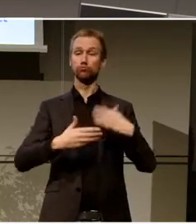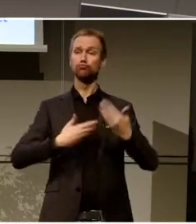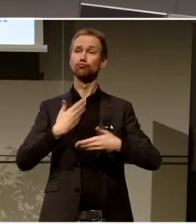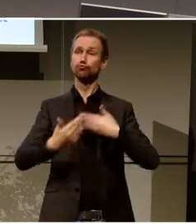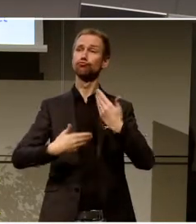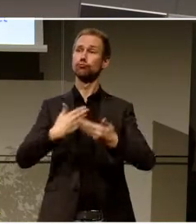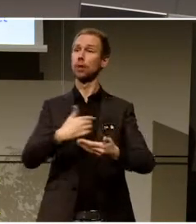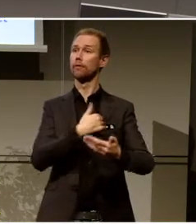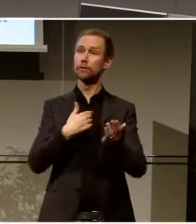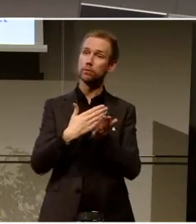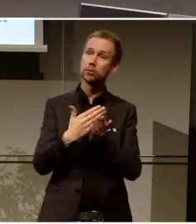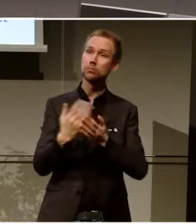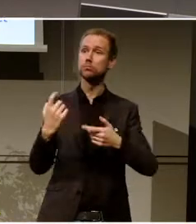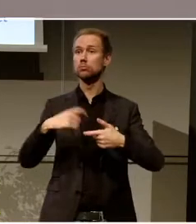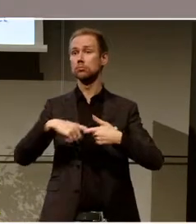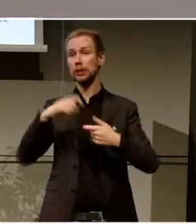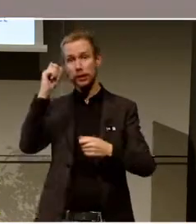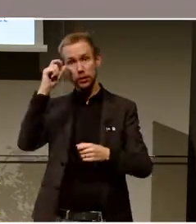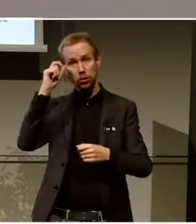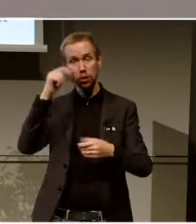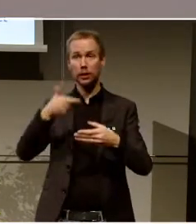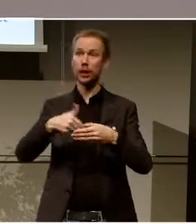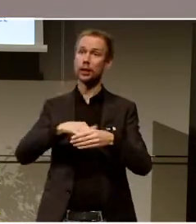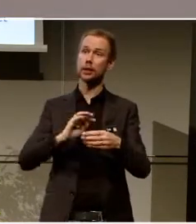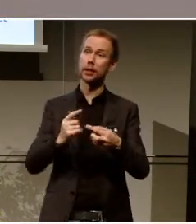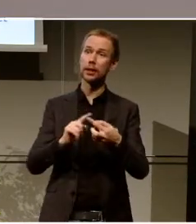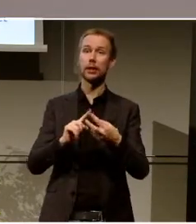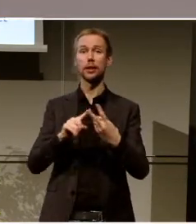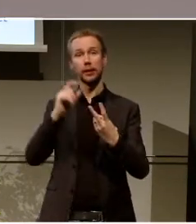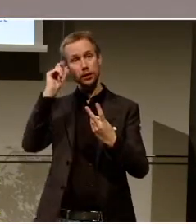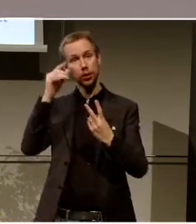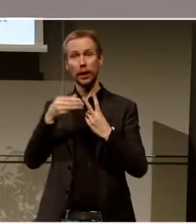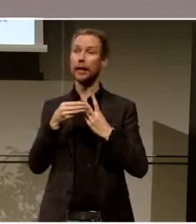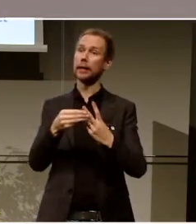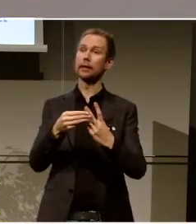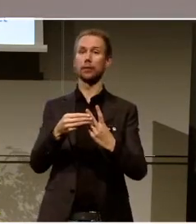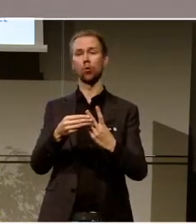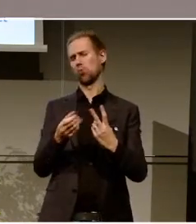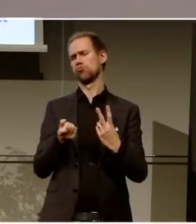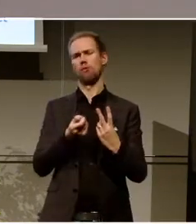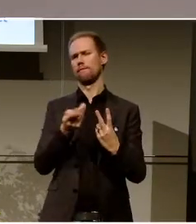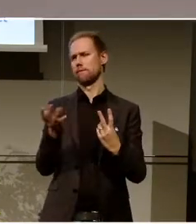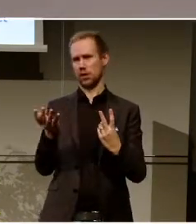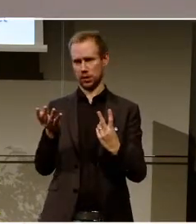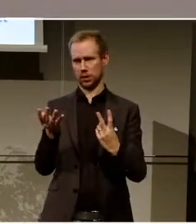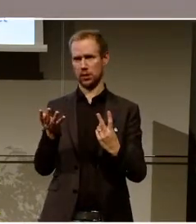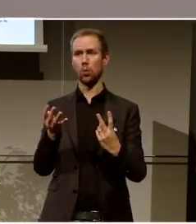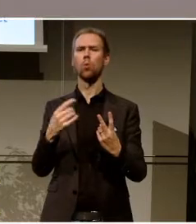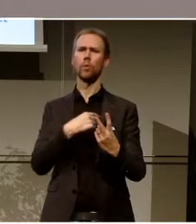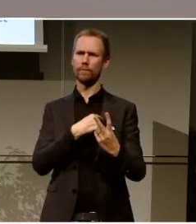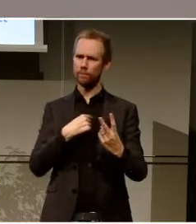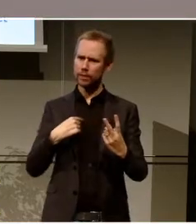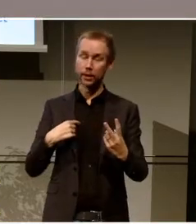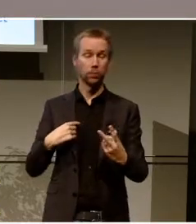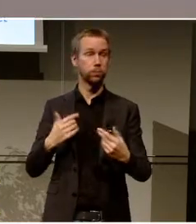digital delaktighet, vi jobbar vidare med digital ledning och även andra, och är jätteintresserade av